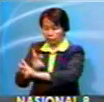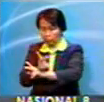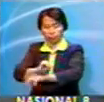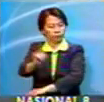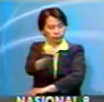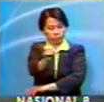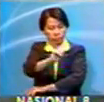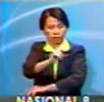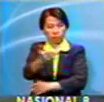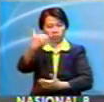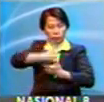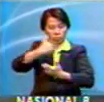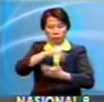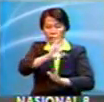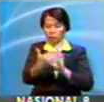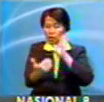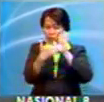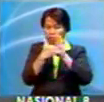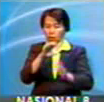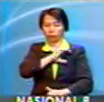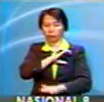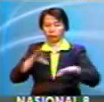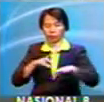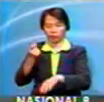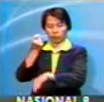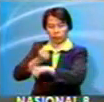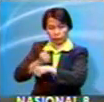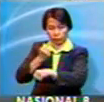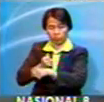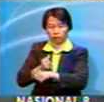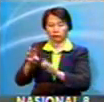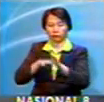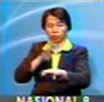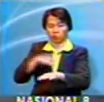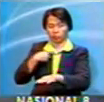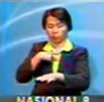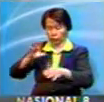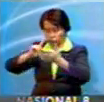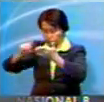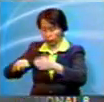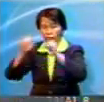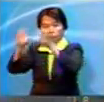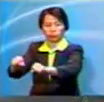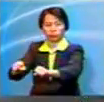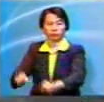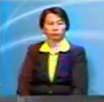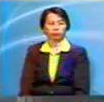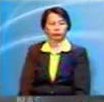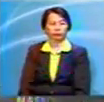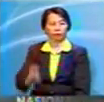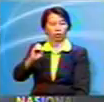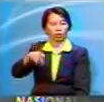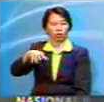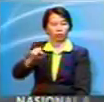tidak menghalang polis daripada menjalankan tugas ketika kita membuat pemeriksaan ke pusat-pusat hiburan ini. Dalam operasi